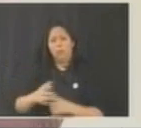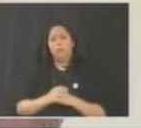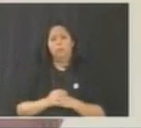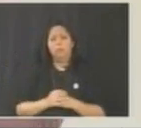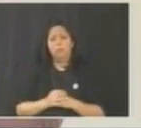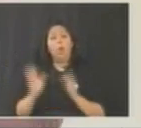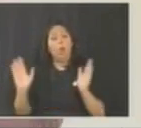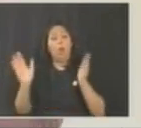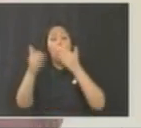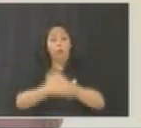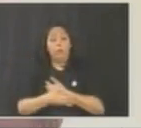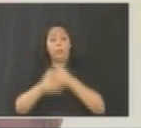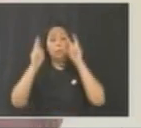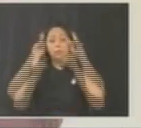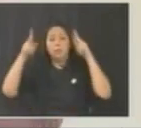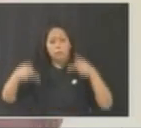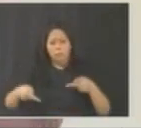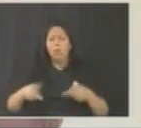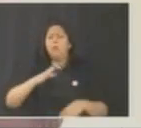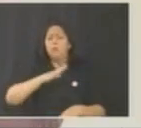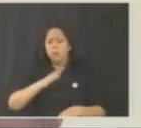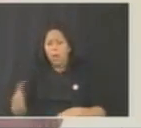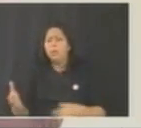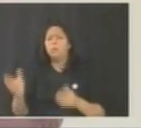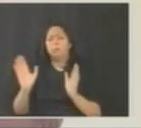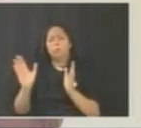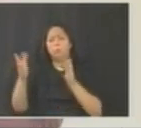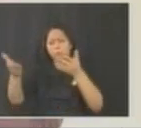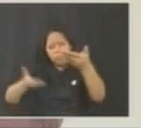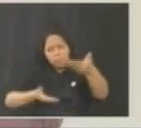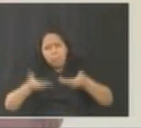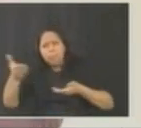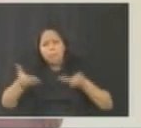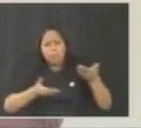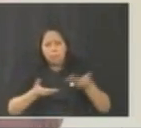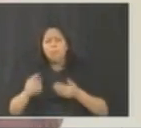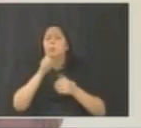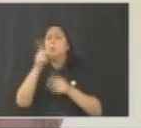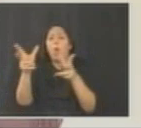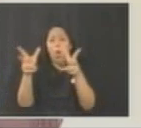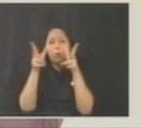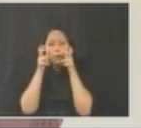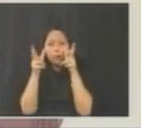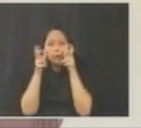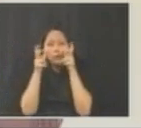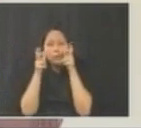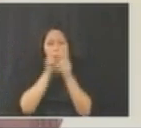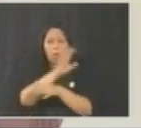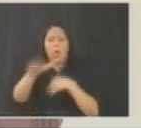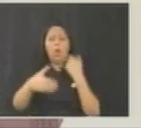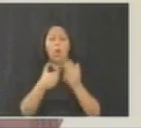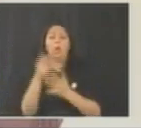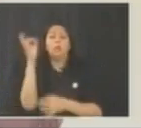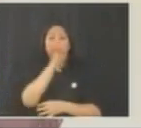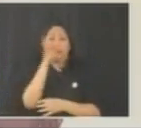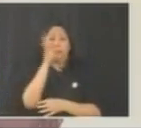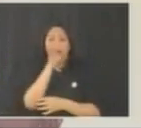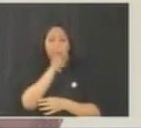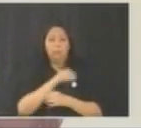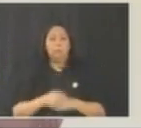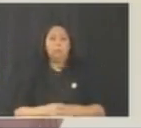tanggapan na palaging nakikinig sa boses ng taong bayan. Hangad nating